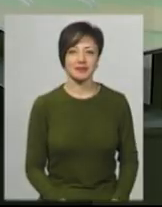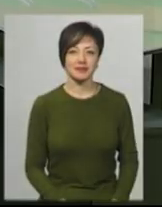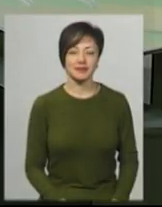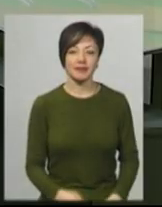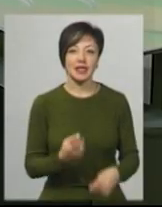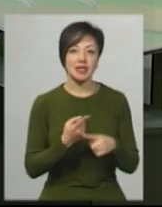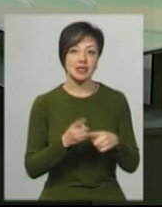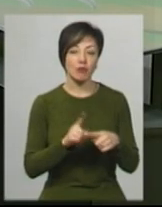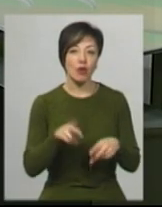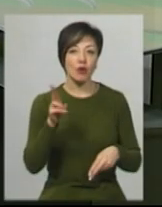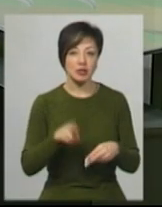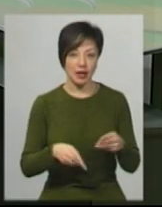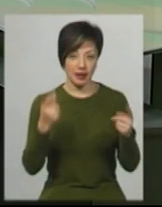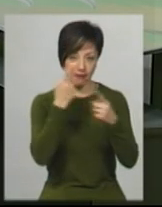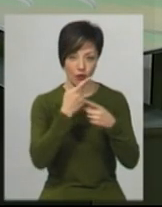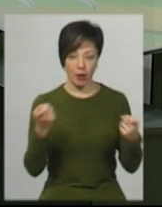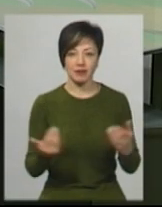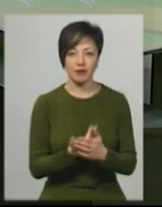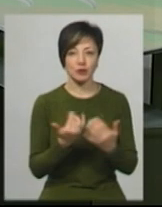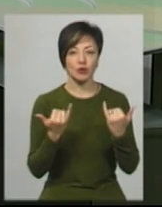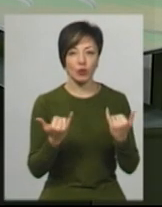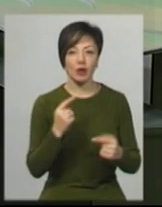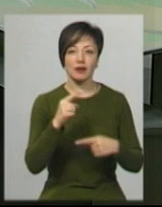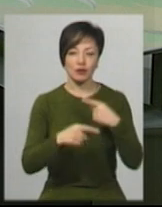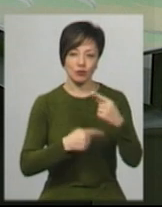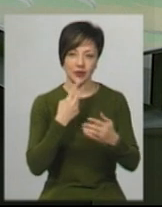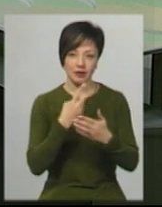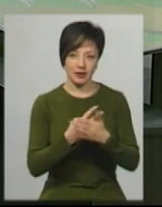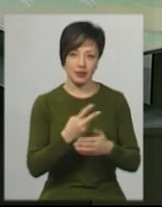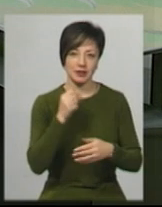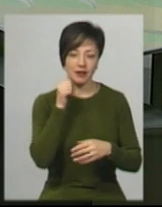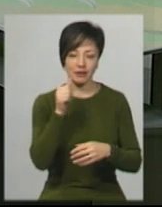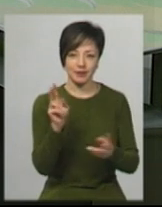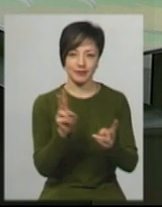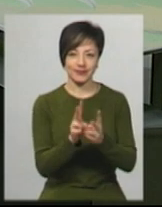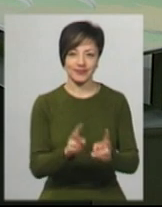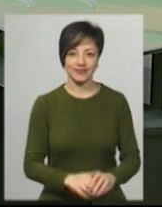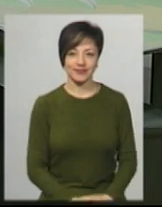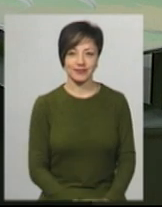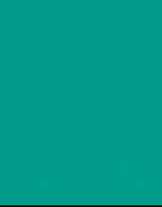Це була остання інформація цього випуску. Наступний в ефірі о 20:30. Побачимось!